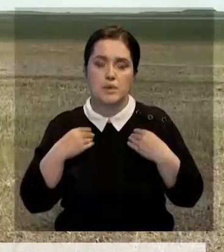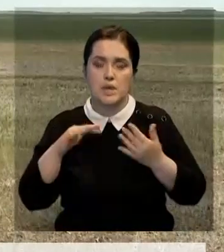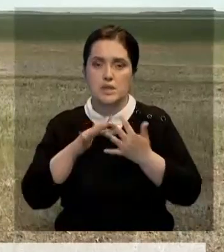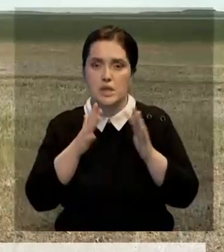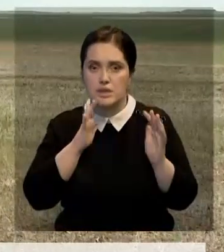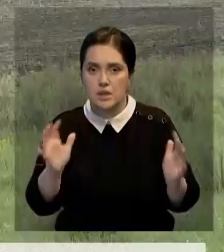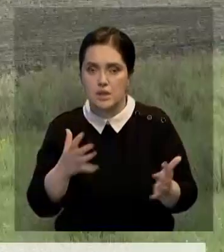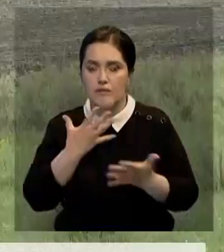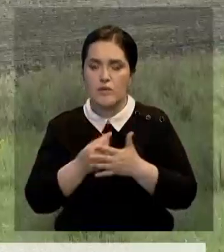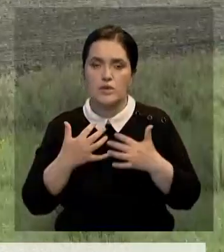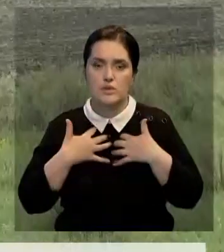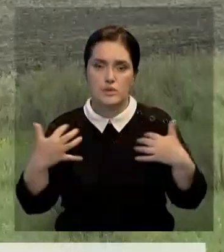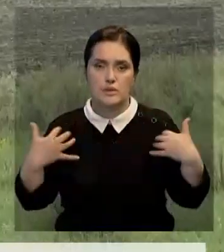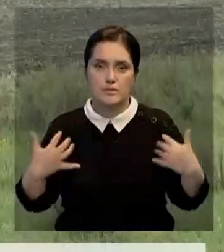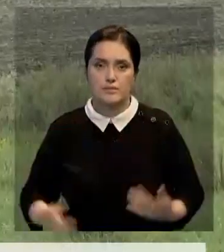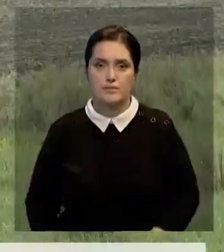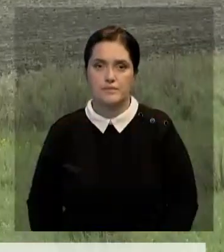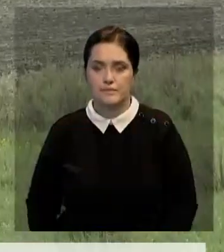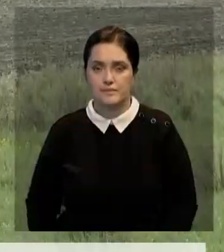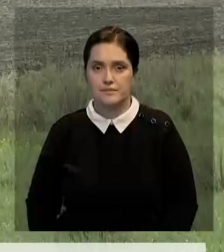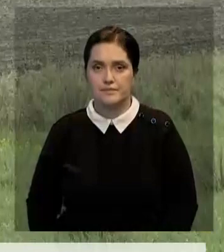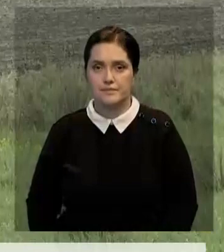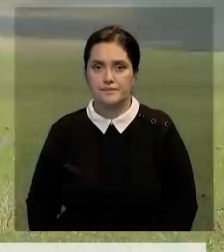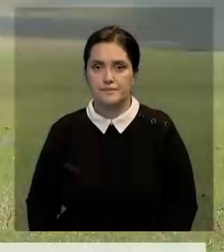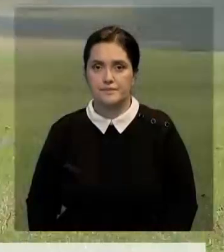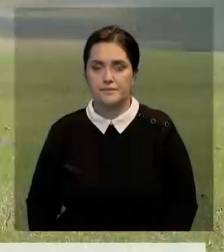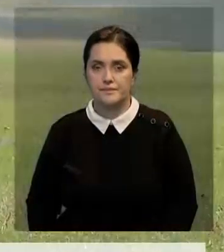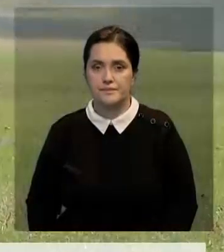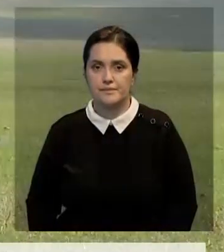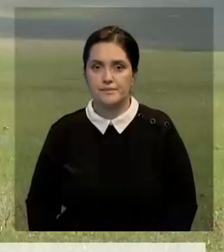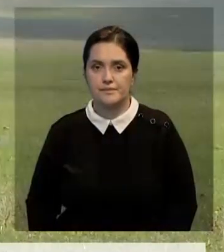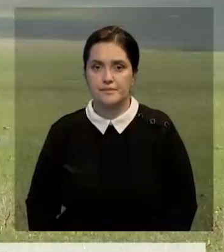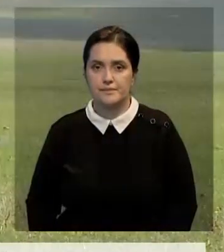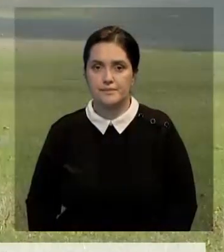сохранить свой скот. Аслан Абуталипов, Евгений Шинкаренко, Акмолинская область, Хабар 24.